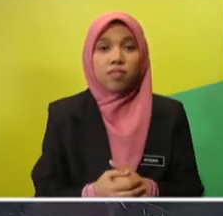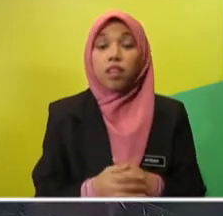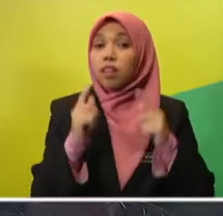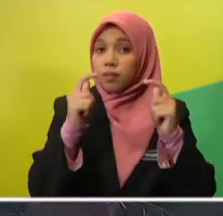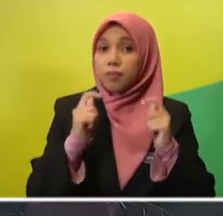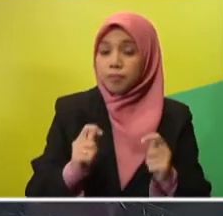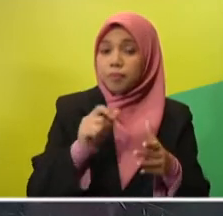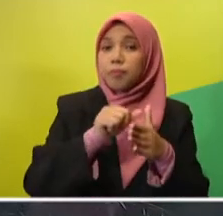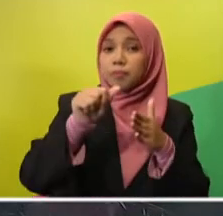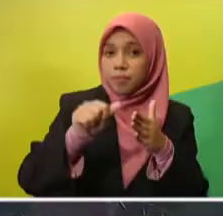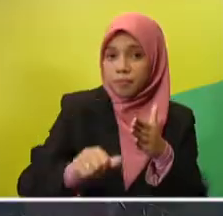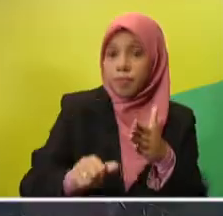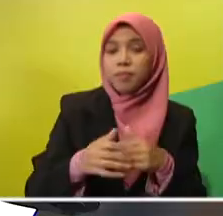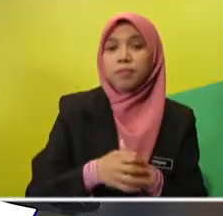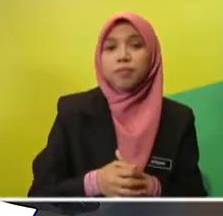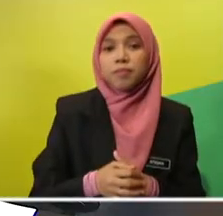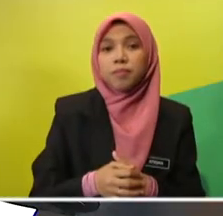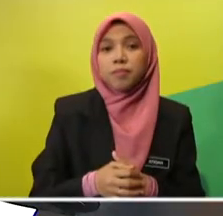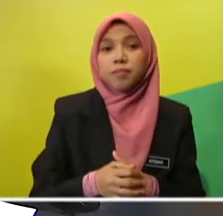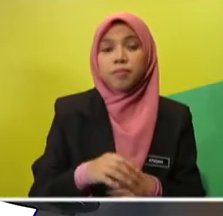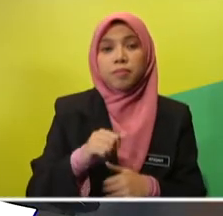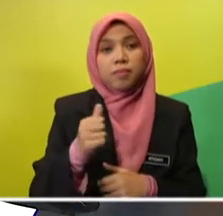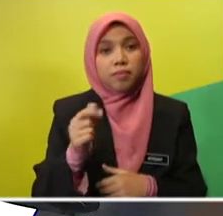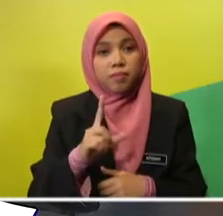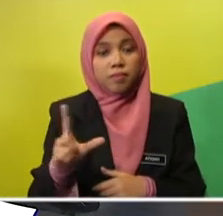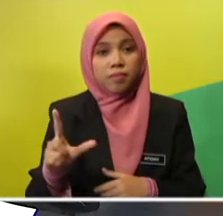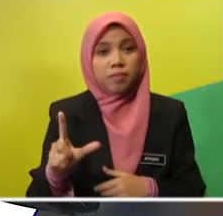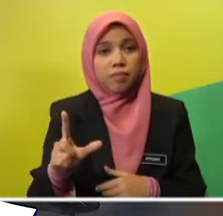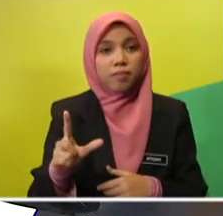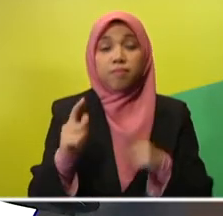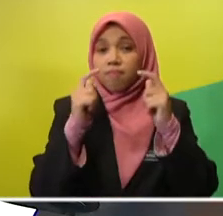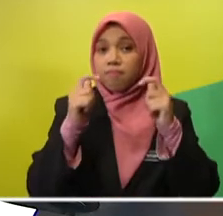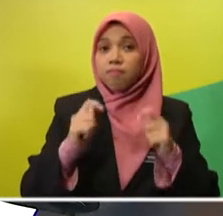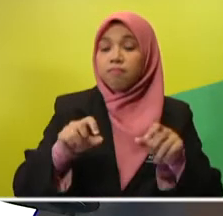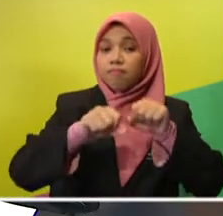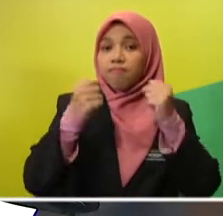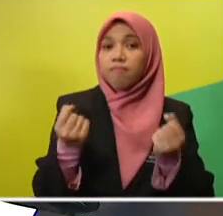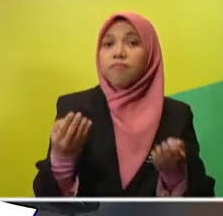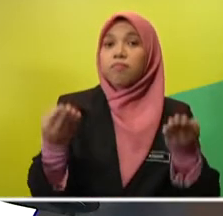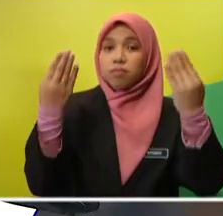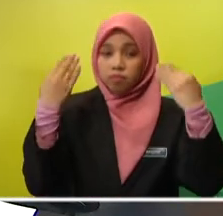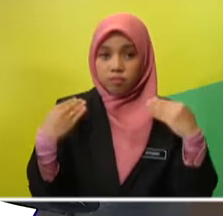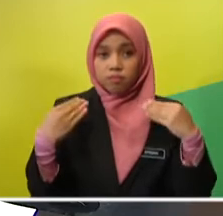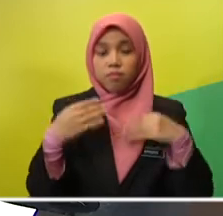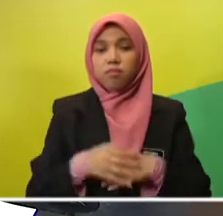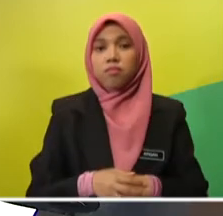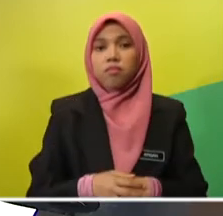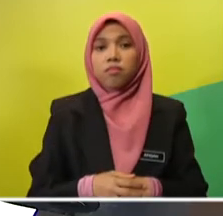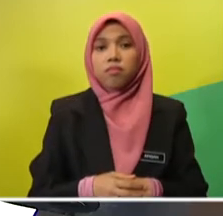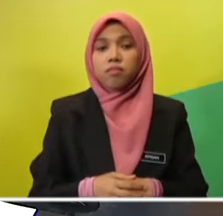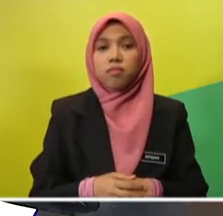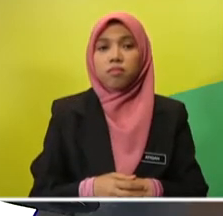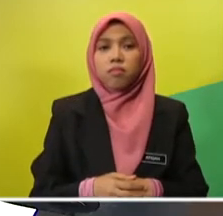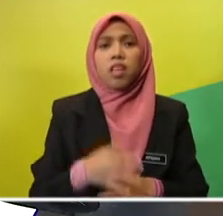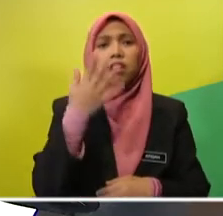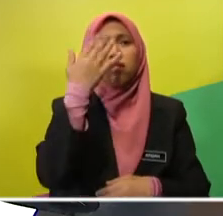sekali yang kita akan belajar adalah teknik patah balik. Oh, okey, boleh Kak Rina bantu? Rasanya sebab apa kita melakukan